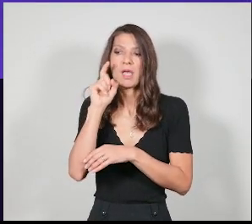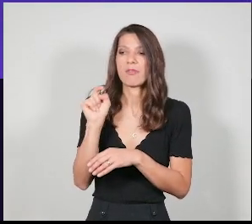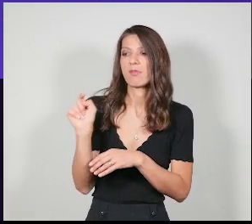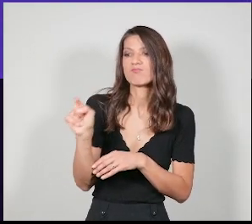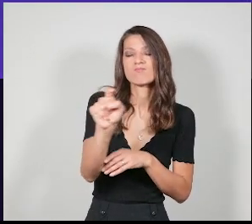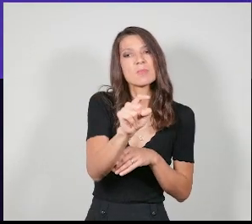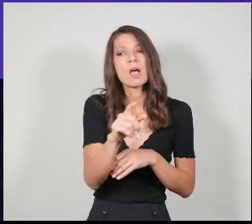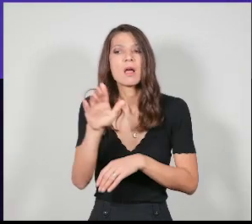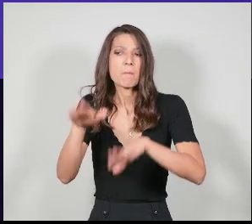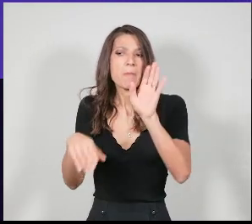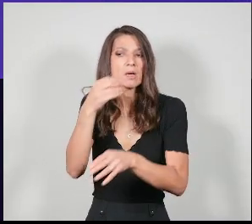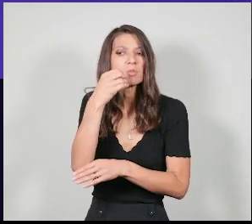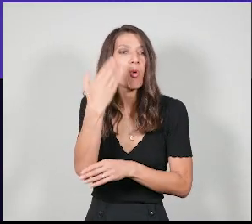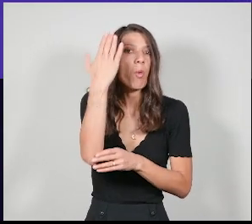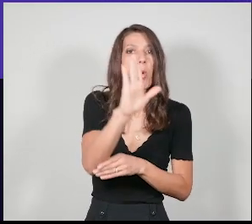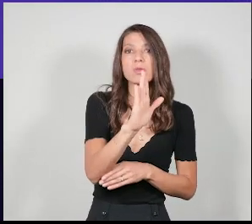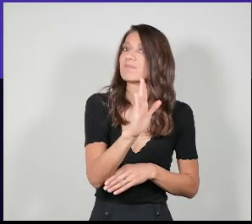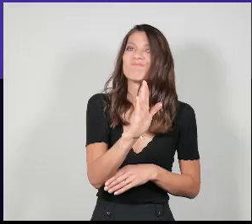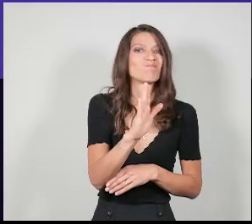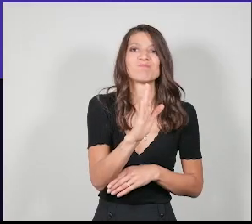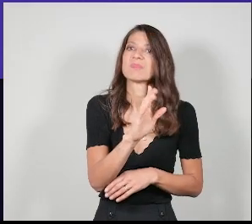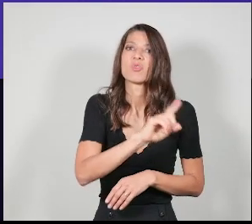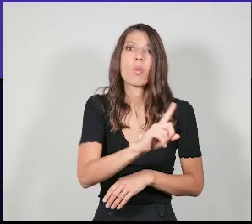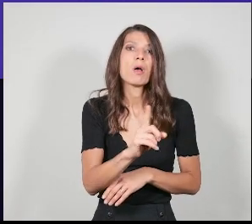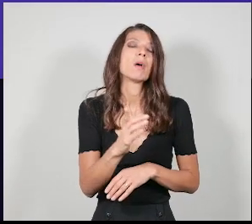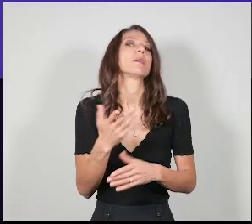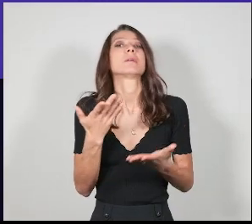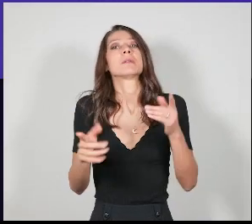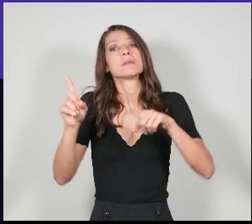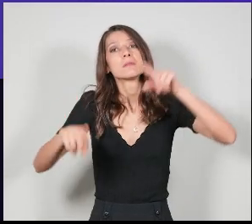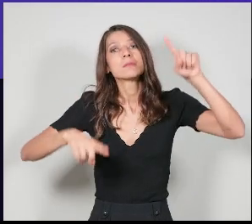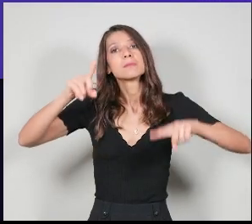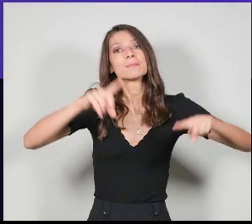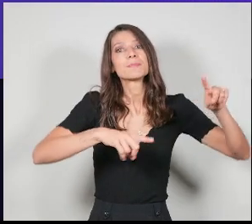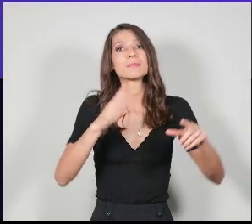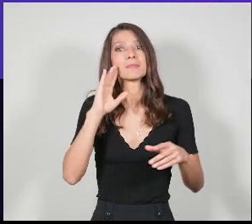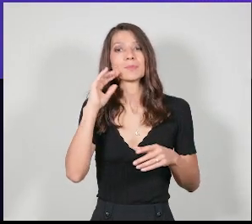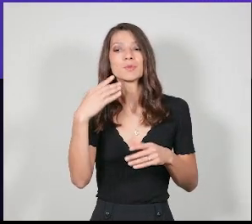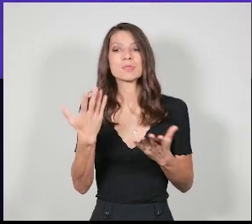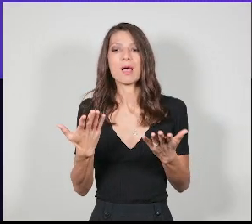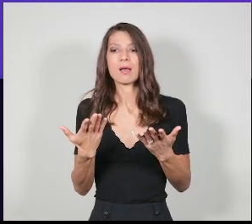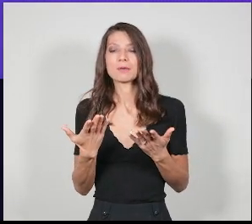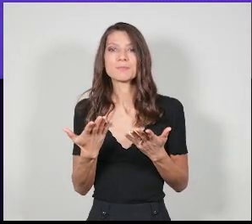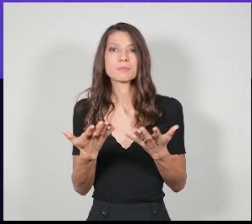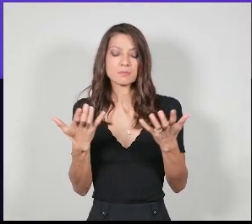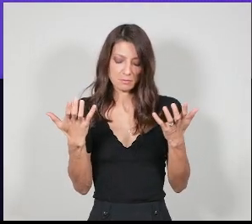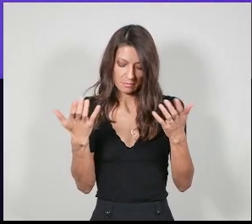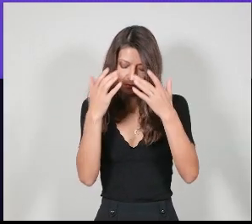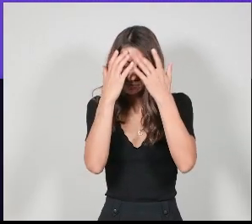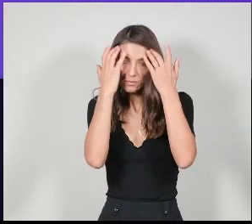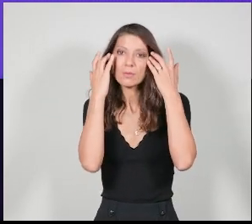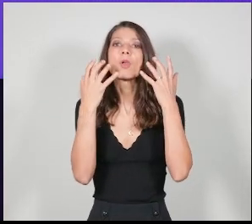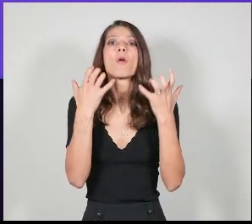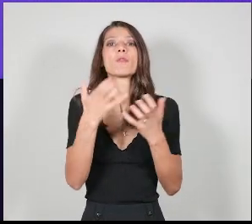certains endroits du territoire et pas dans d'autres. Donc le sujet quand même c'est comment on fait pour